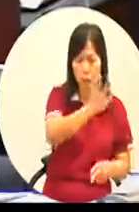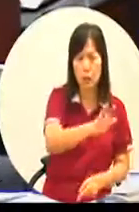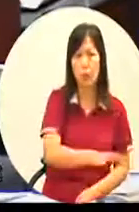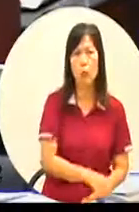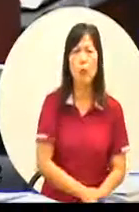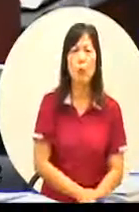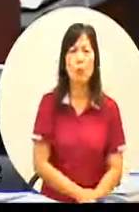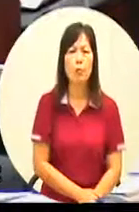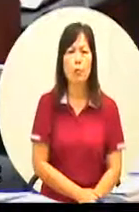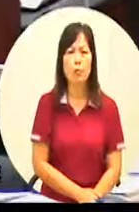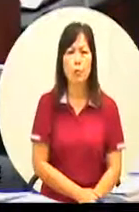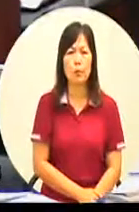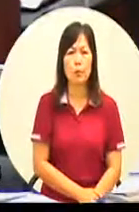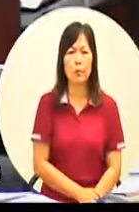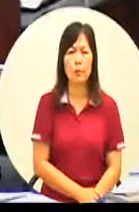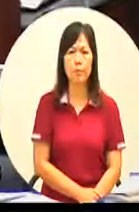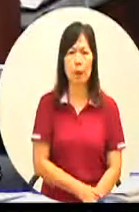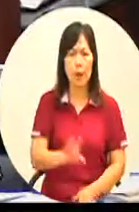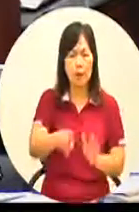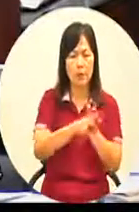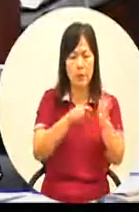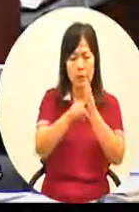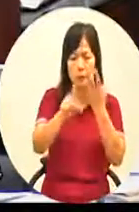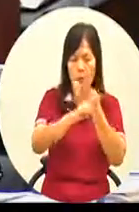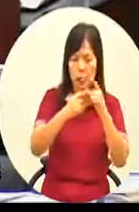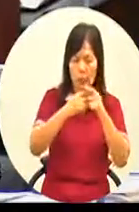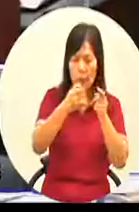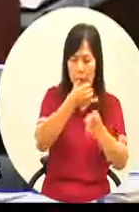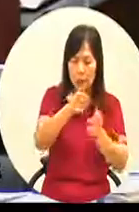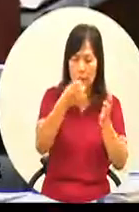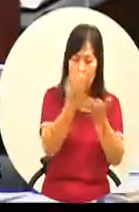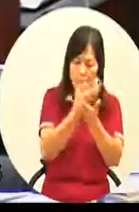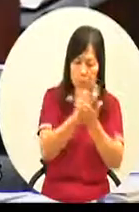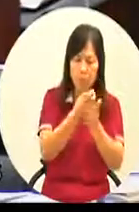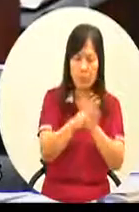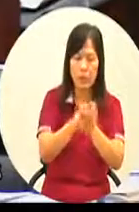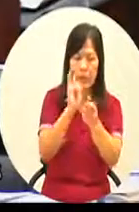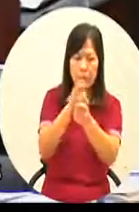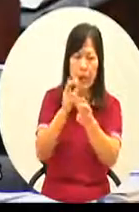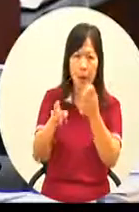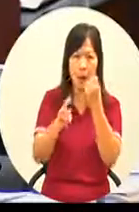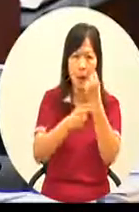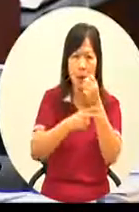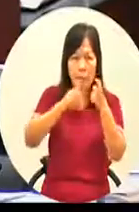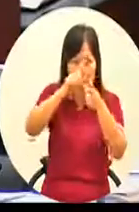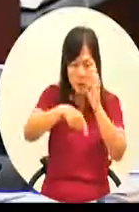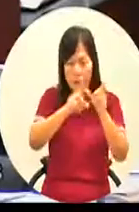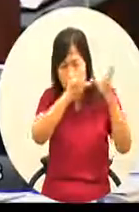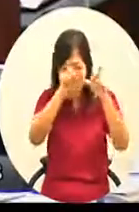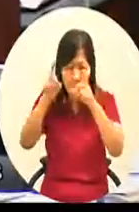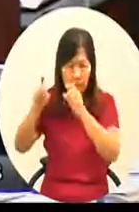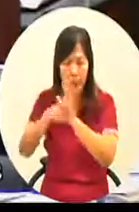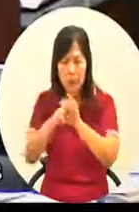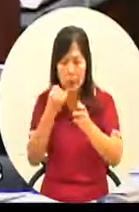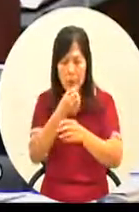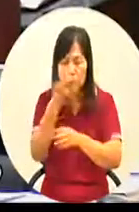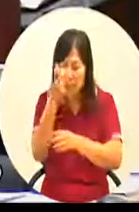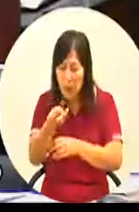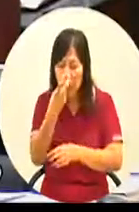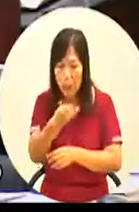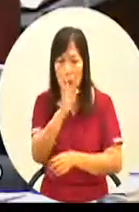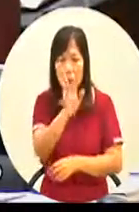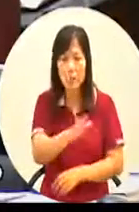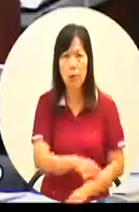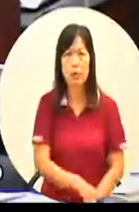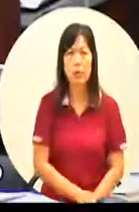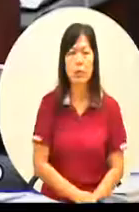是因为专业人员的无够，拢叫李干事去咧翕相，去咧勘查尔。有些李干事，